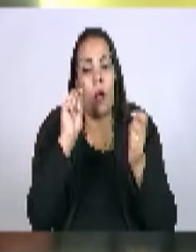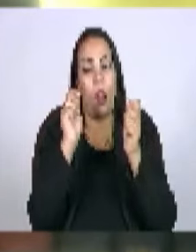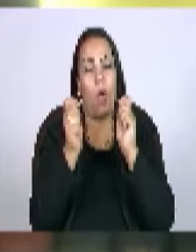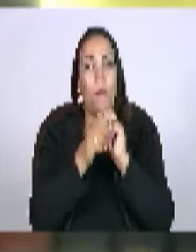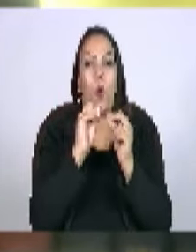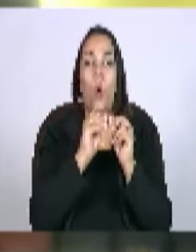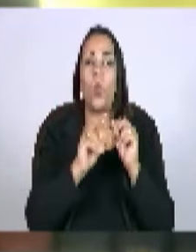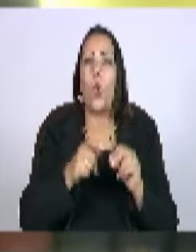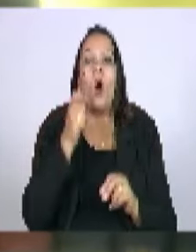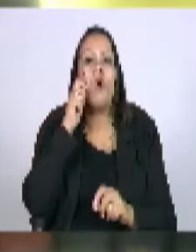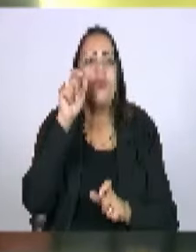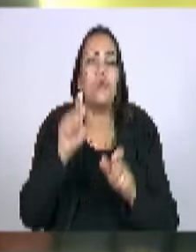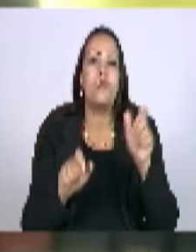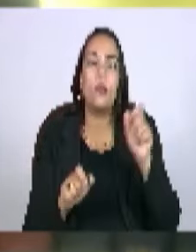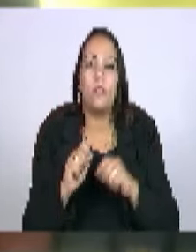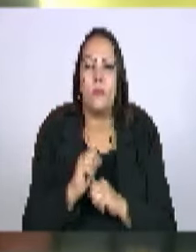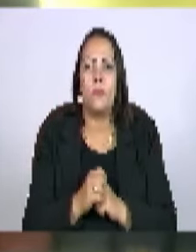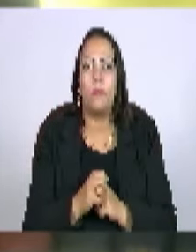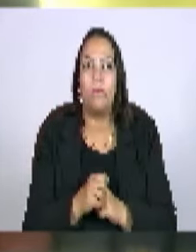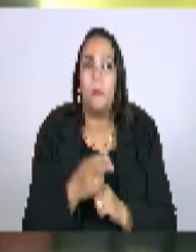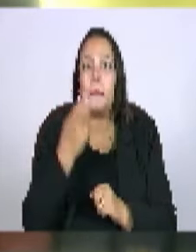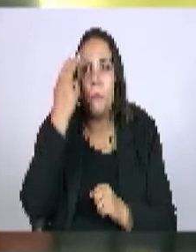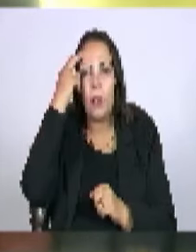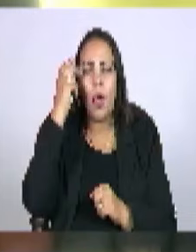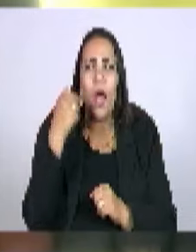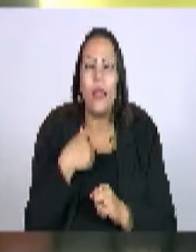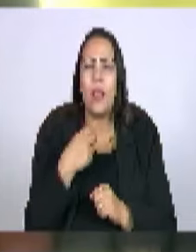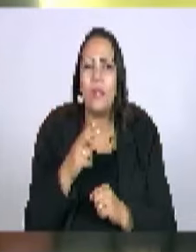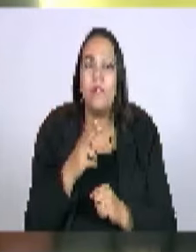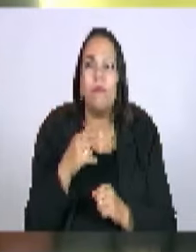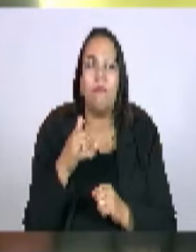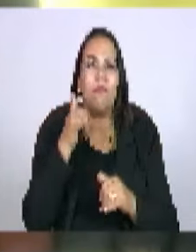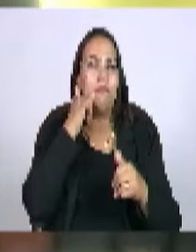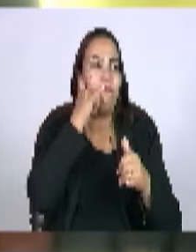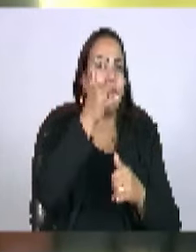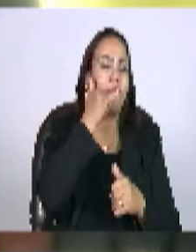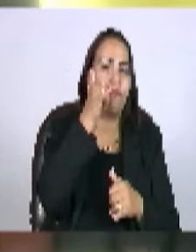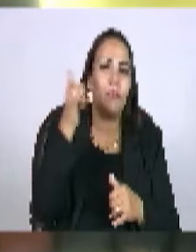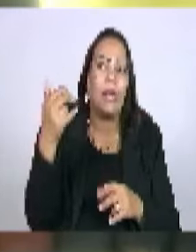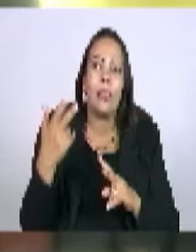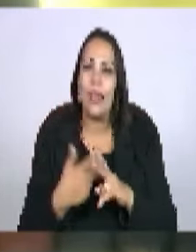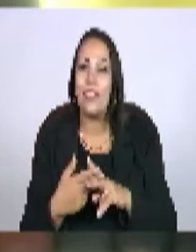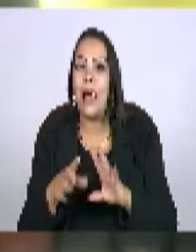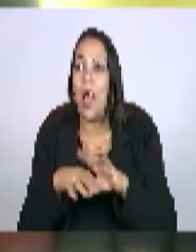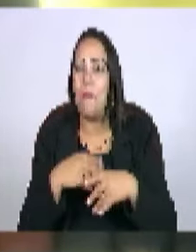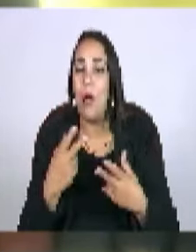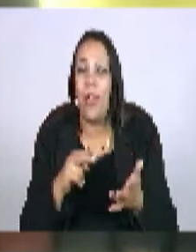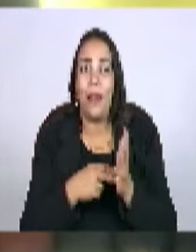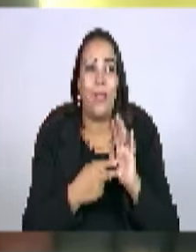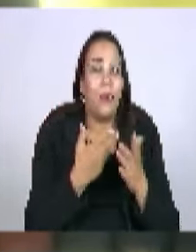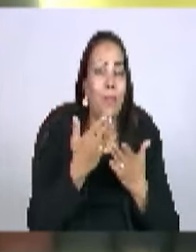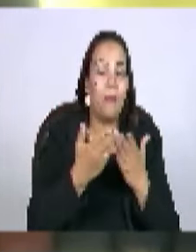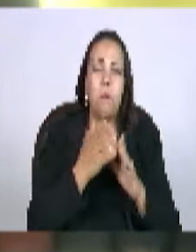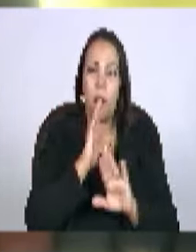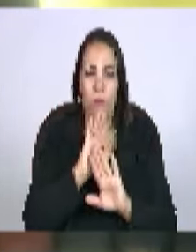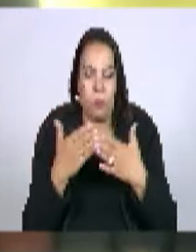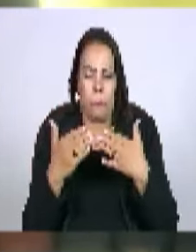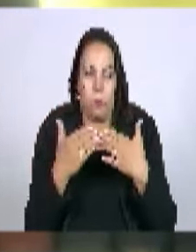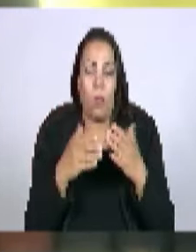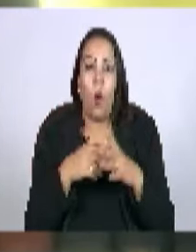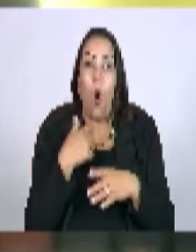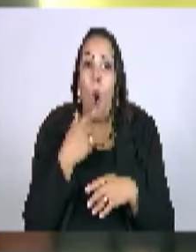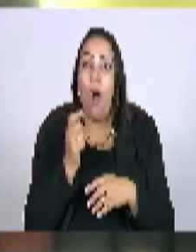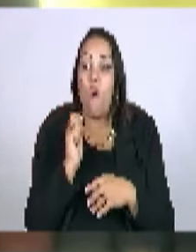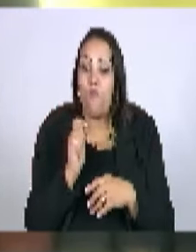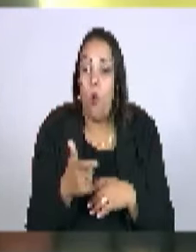الشخصيه يعني بمعنى انه ما بيسالش على الناس وما بطمنش عليهم ومش ودود معاهم رغم ان ده ما بيكلف هوش